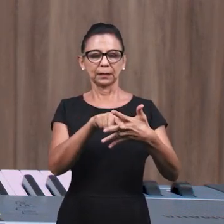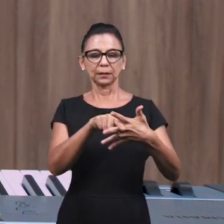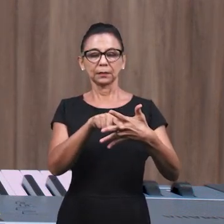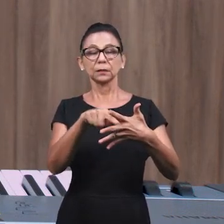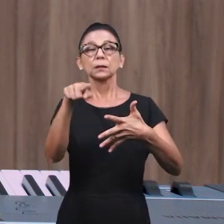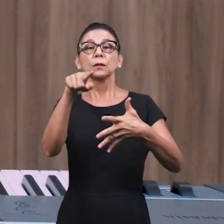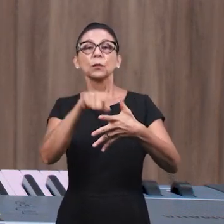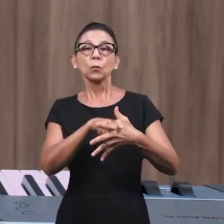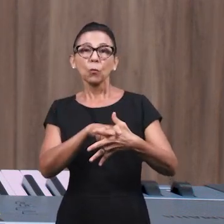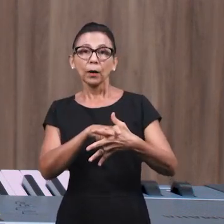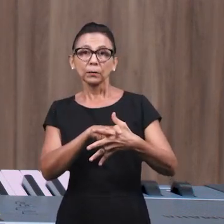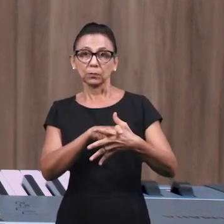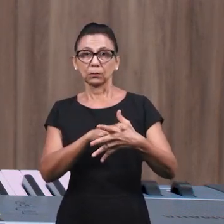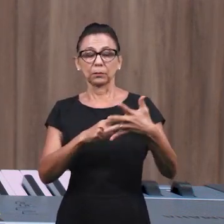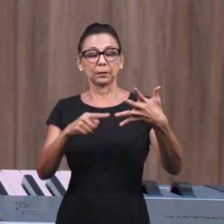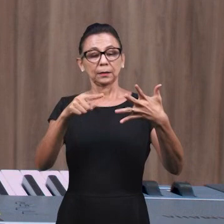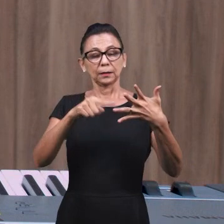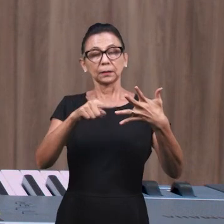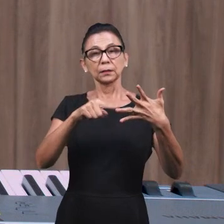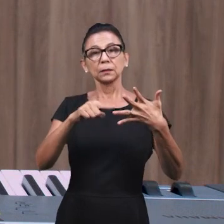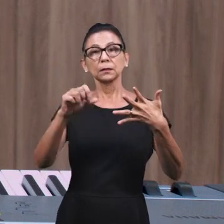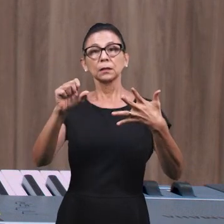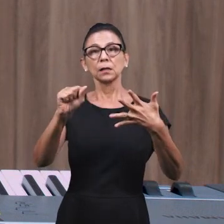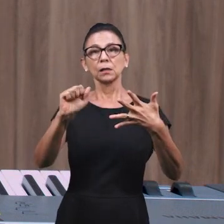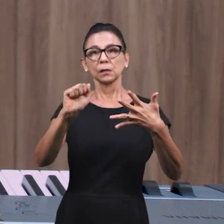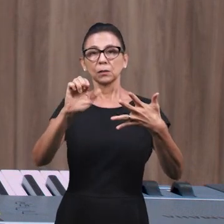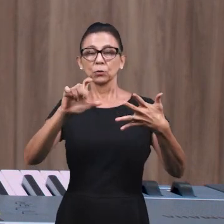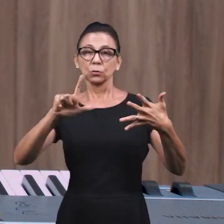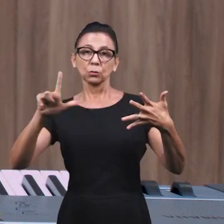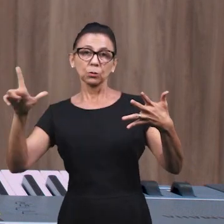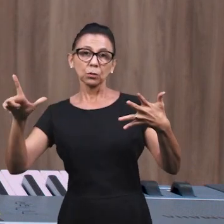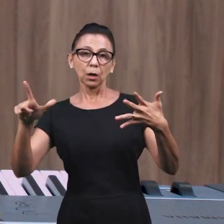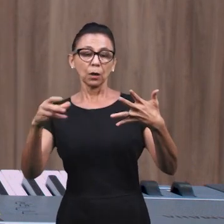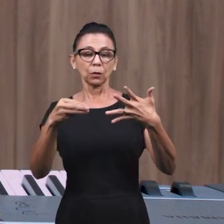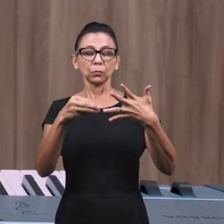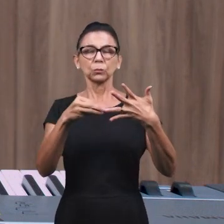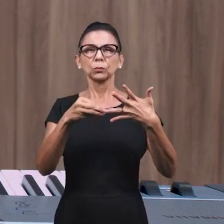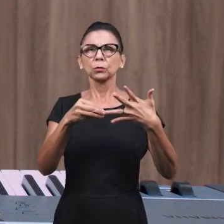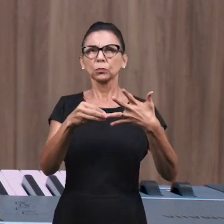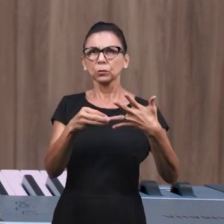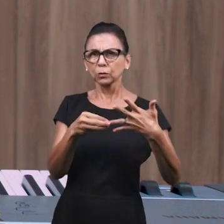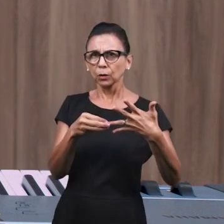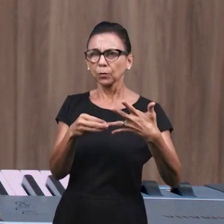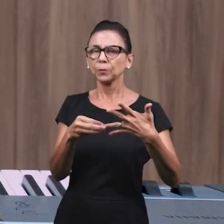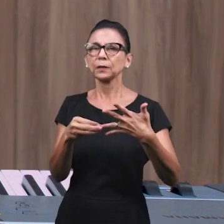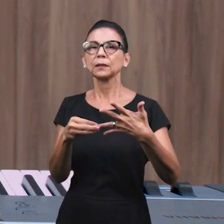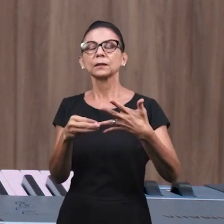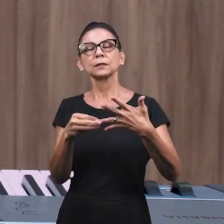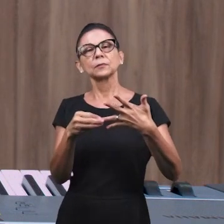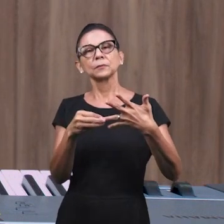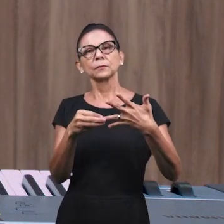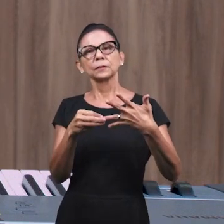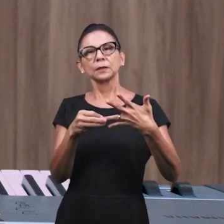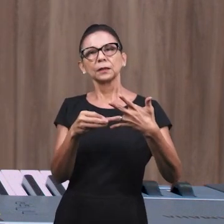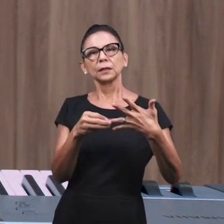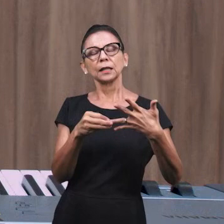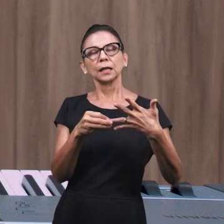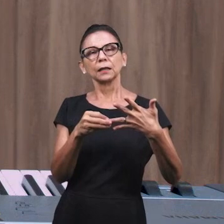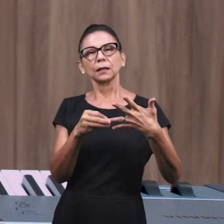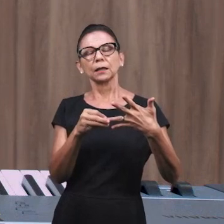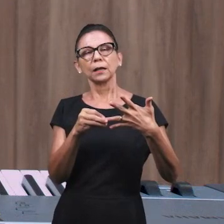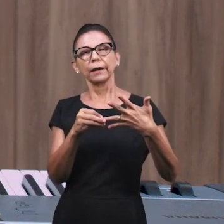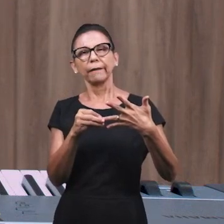deuxième ligne, j'ai la note sol. Cette note ici, qui a donné le nom à la clé de sol,